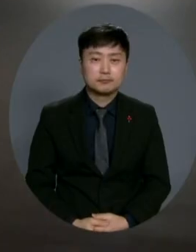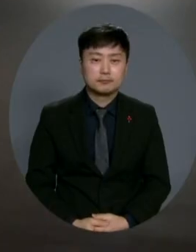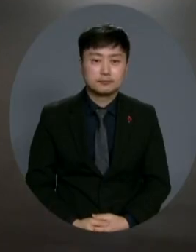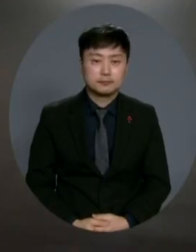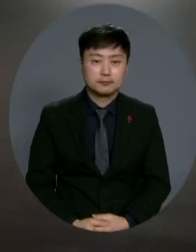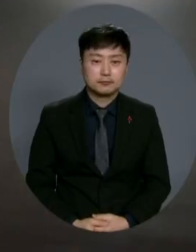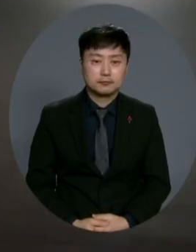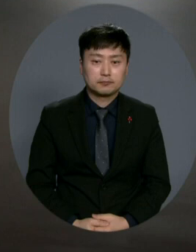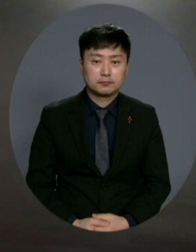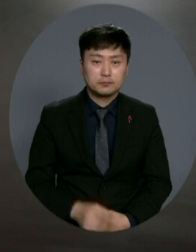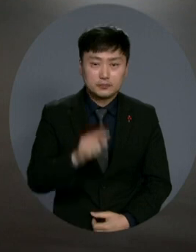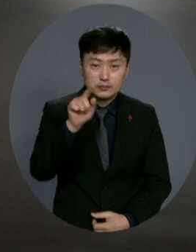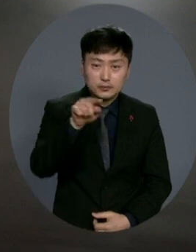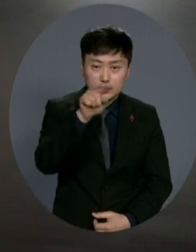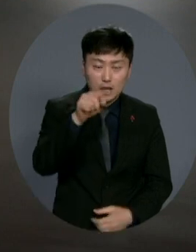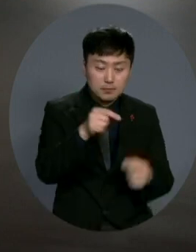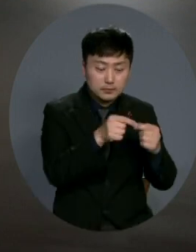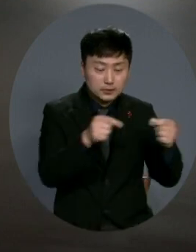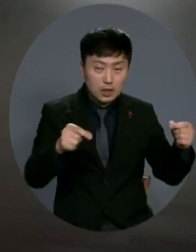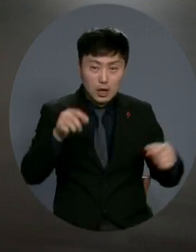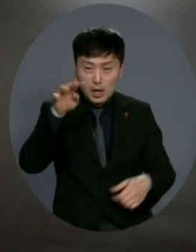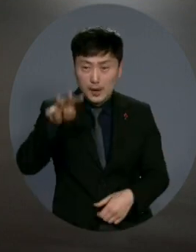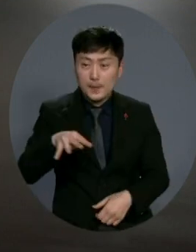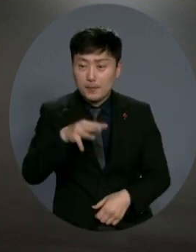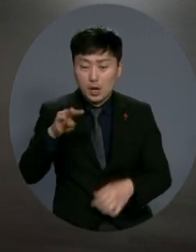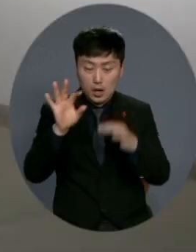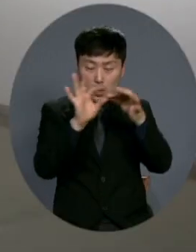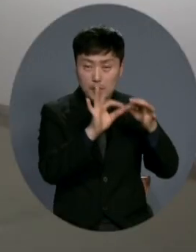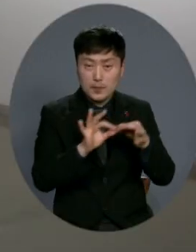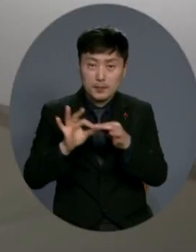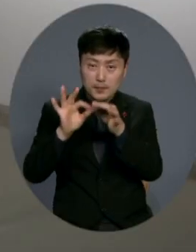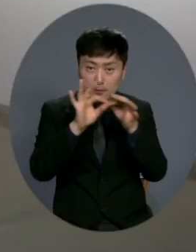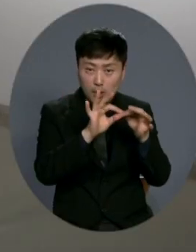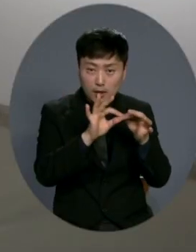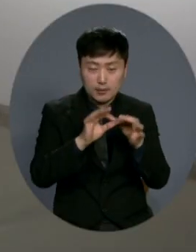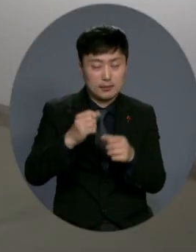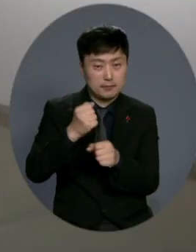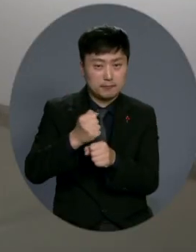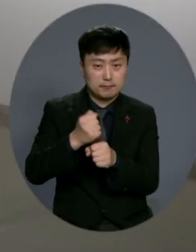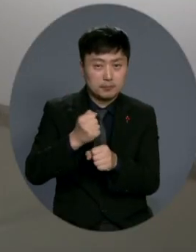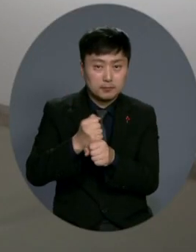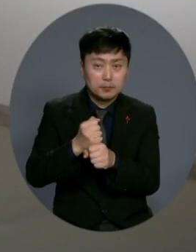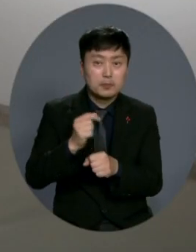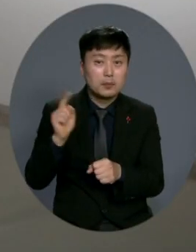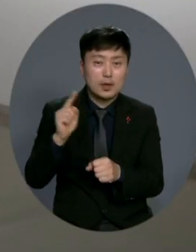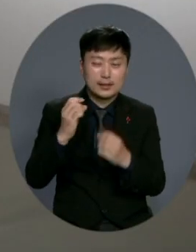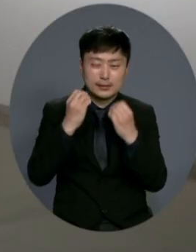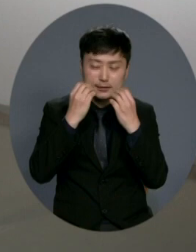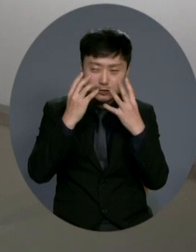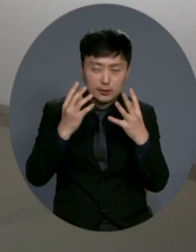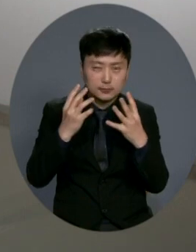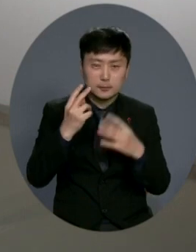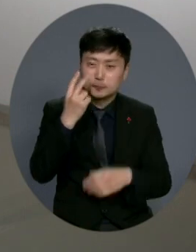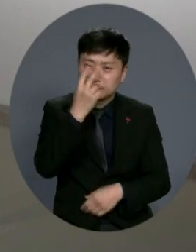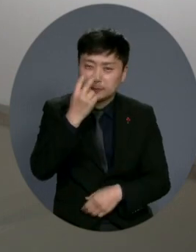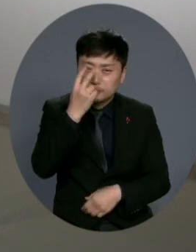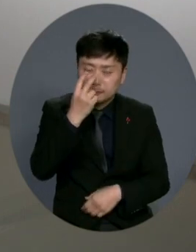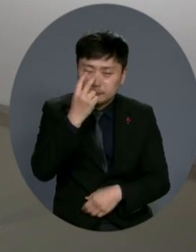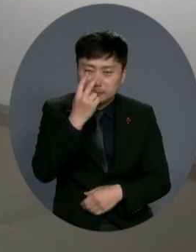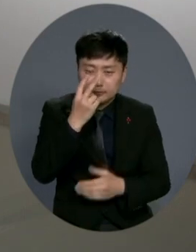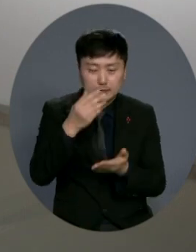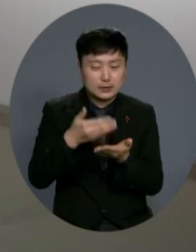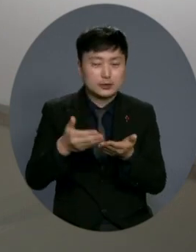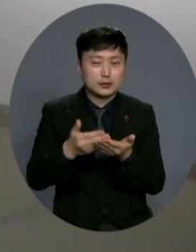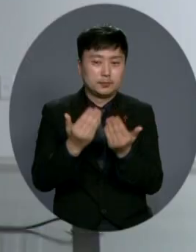도형의 기초가 되는 점, 선, 면의 순환하는 에너지를 통해 작품을 구성하는 원초적인 요소를 새롭게 탐구한 작품들이 선보이고